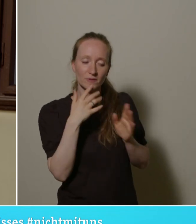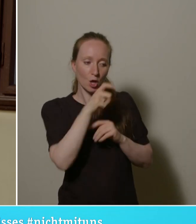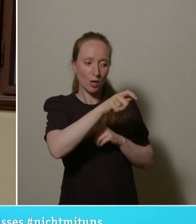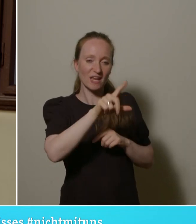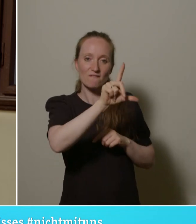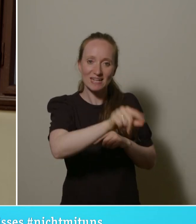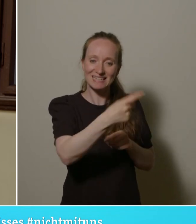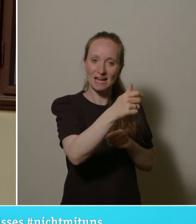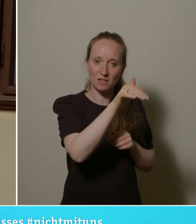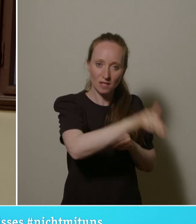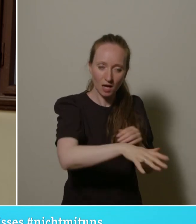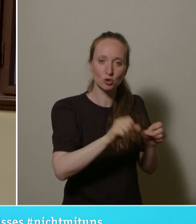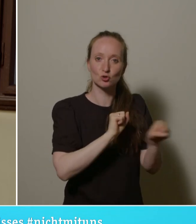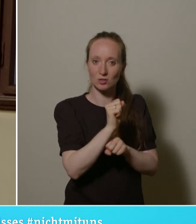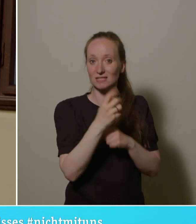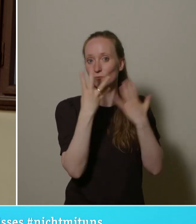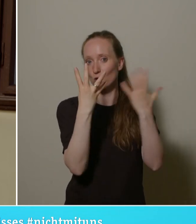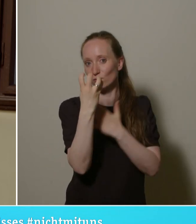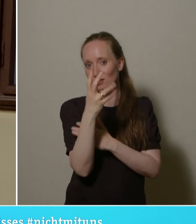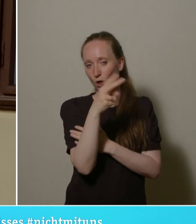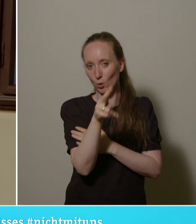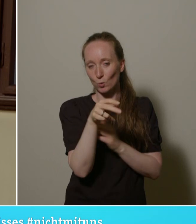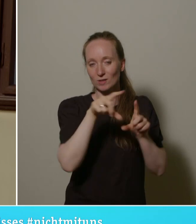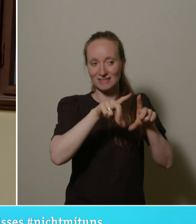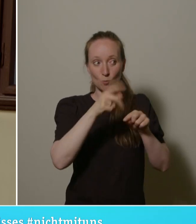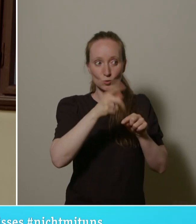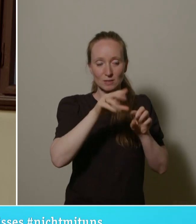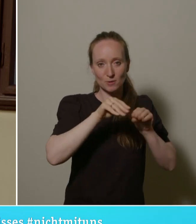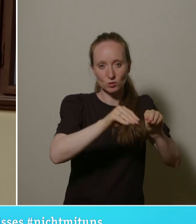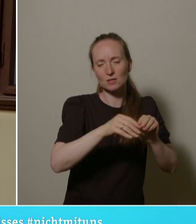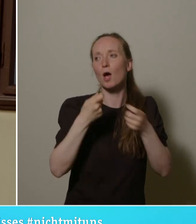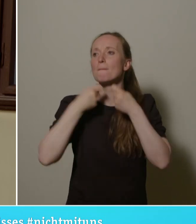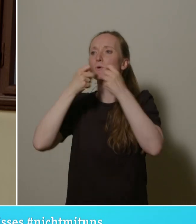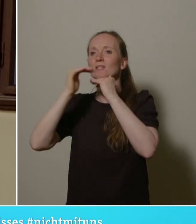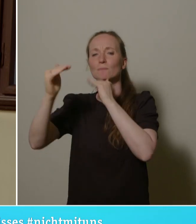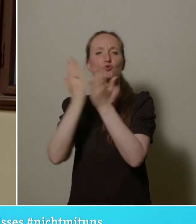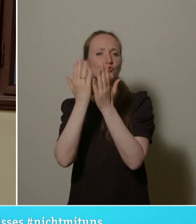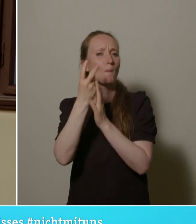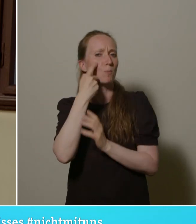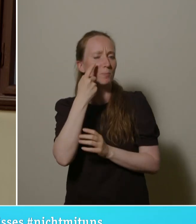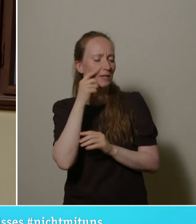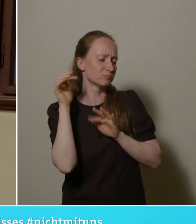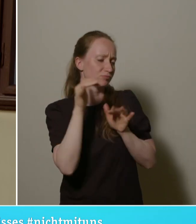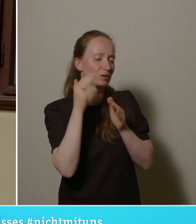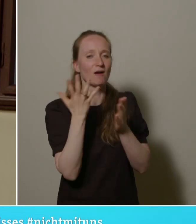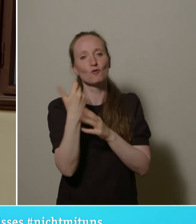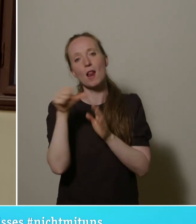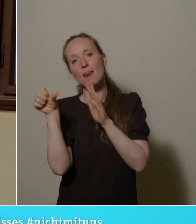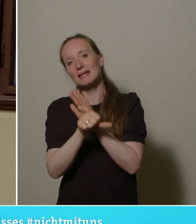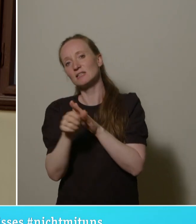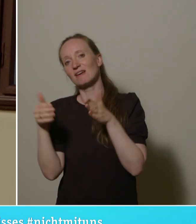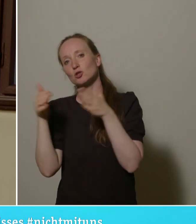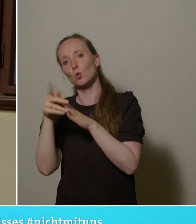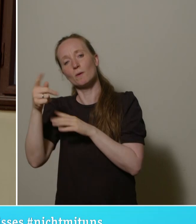dieses 49-Euro-Ticket nutzen können. Wurde ja versucht auf Bundesebene, wurde unter anderem von der Linken versucht, ist leider nicht